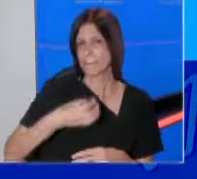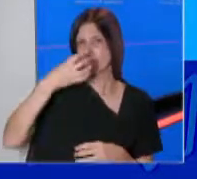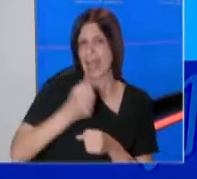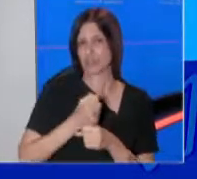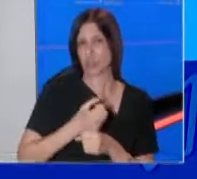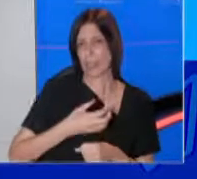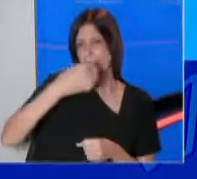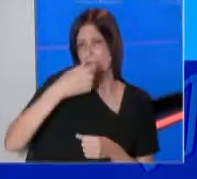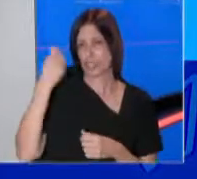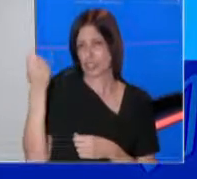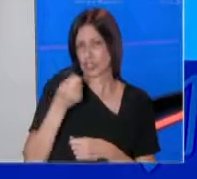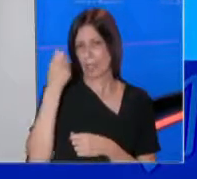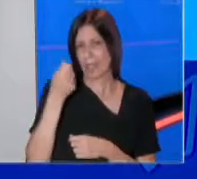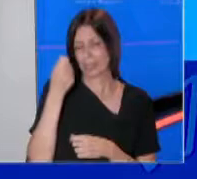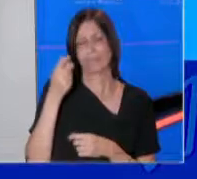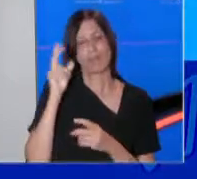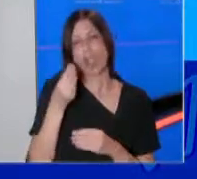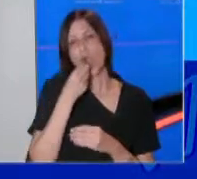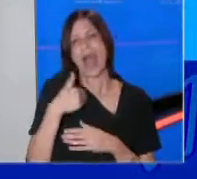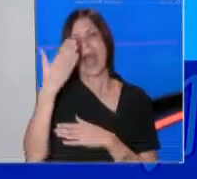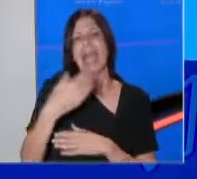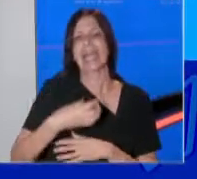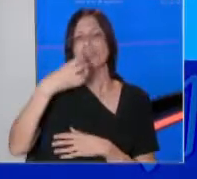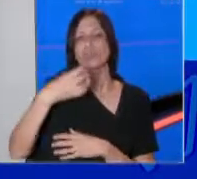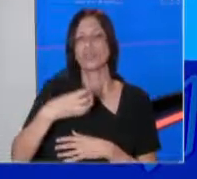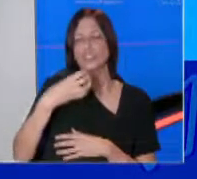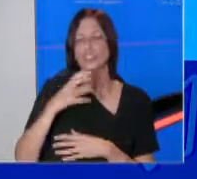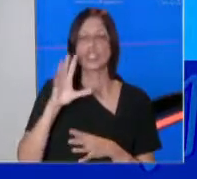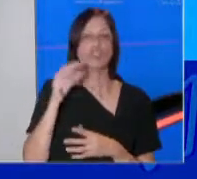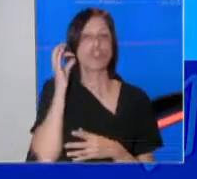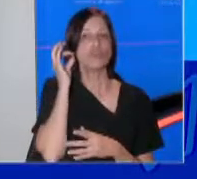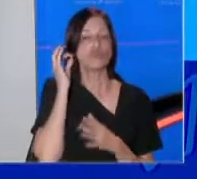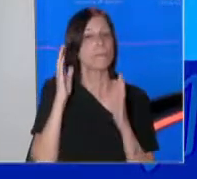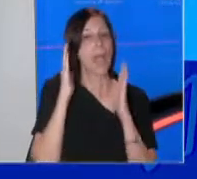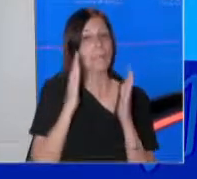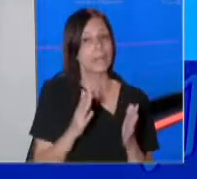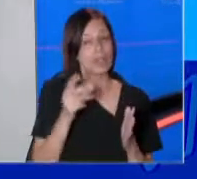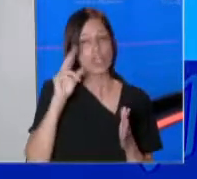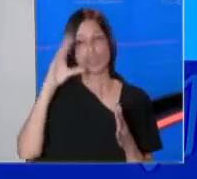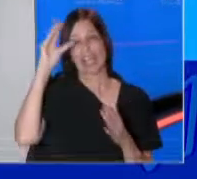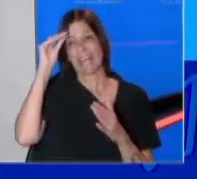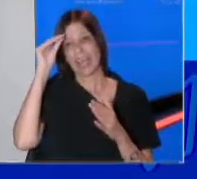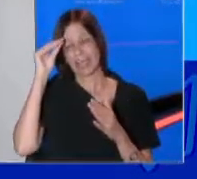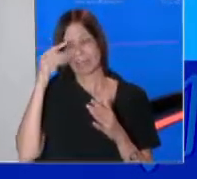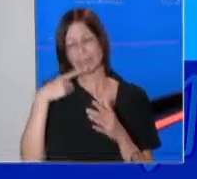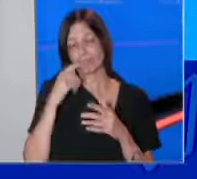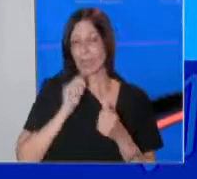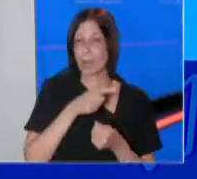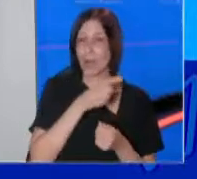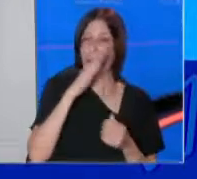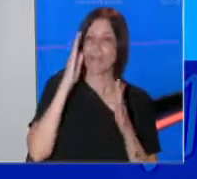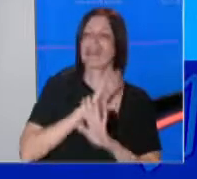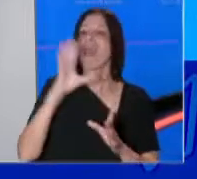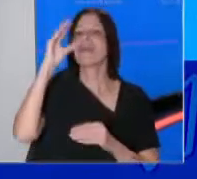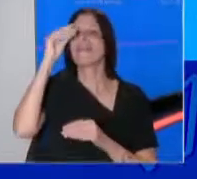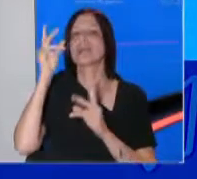בשבת ואפשר לאכול רק אחרי קידוש. יש נשים שמאמינות, או יש גברים שגרמו להם להאמין, שרק הגבר